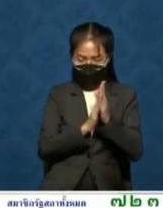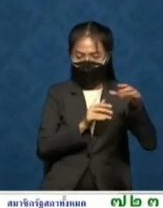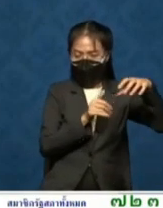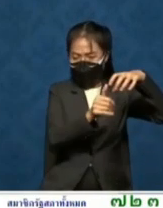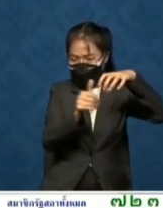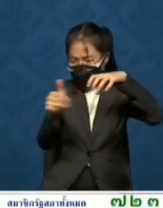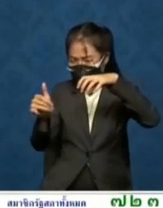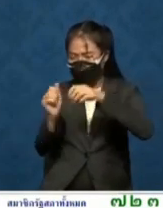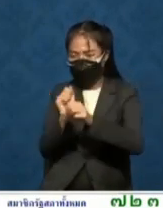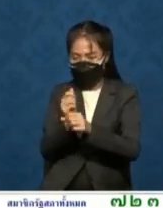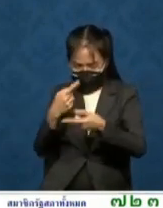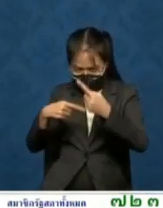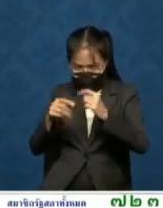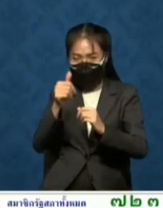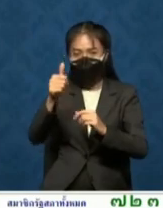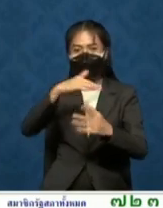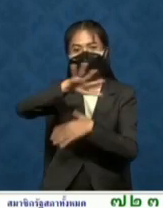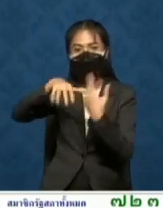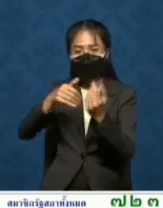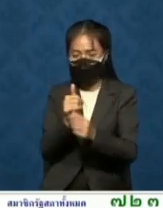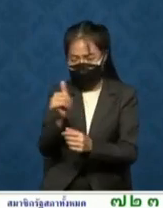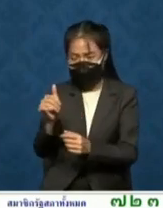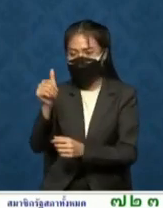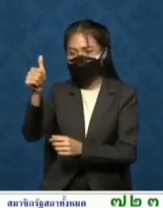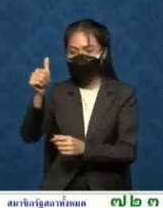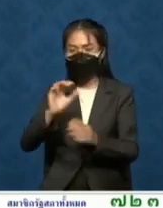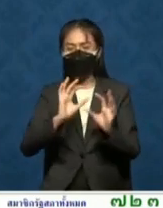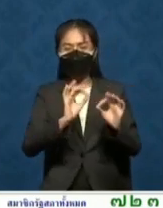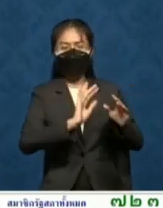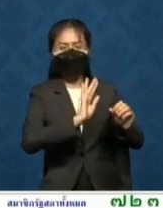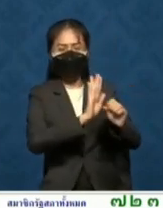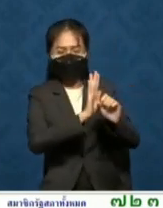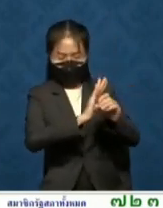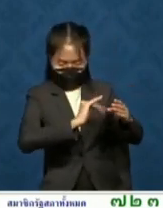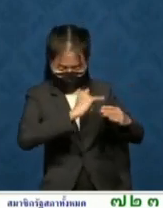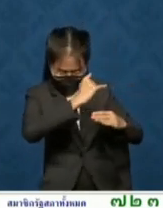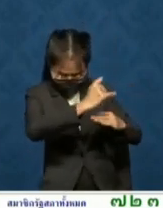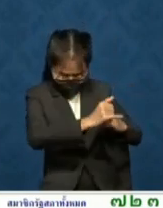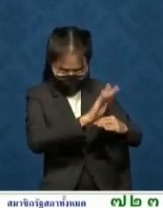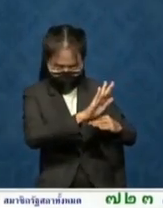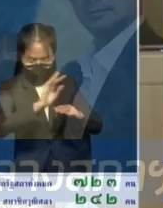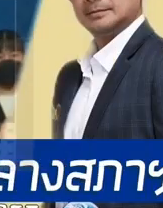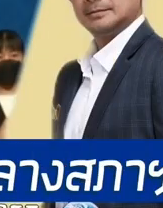ศักดิ์ครับ ครับผม จบเลยครับ ครับขอบคุณครับ ท่านสมาชิกได้ต่อแล้วครับ จบครับ